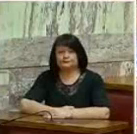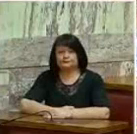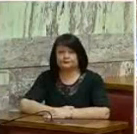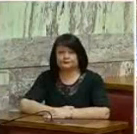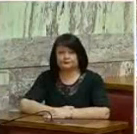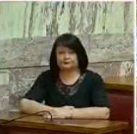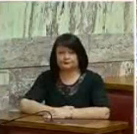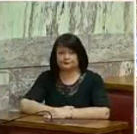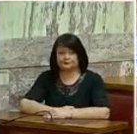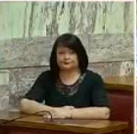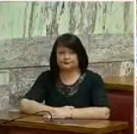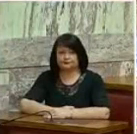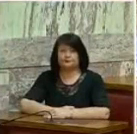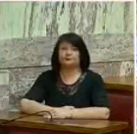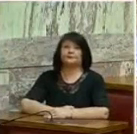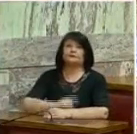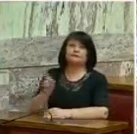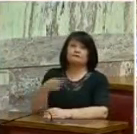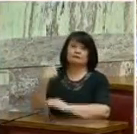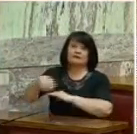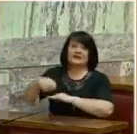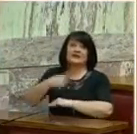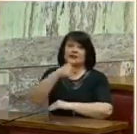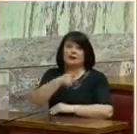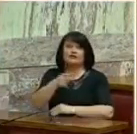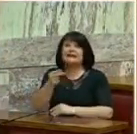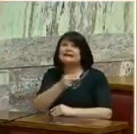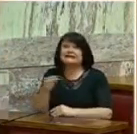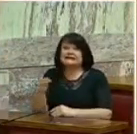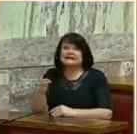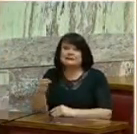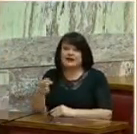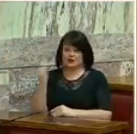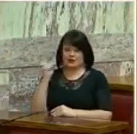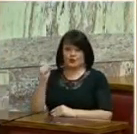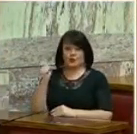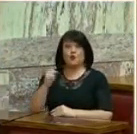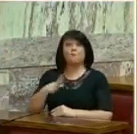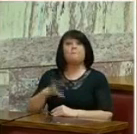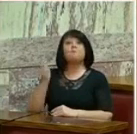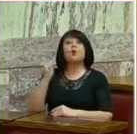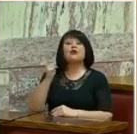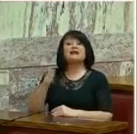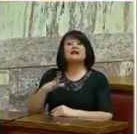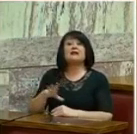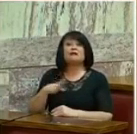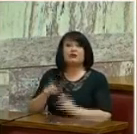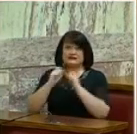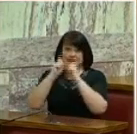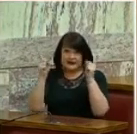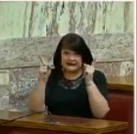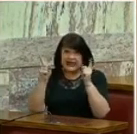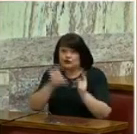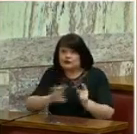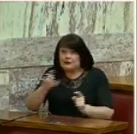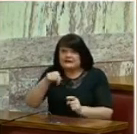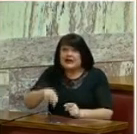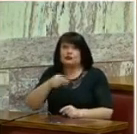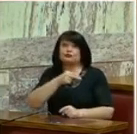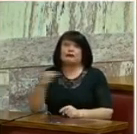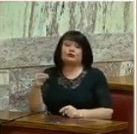Παραπομπή στη δικαιοσύνη σημαίνει ισχυρή πολιτική βούληση επιτέλους να διερευνηθεί αυτή